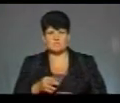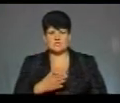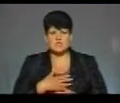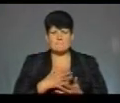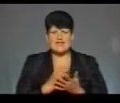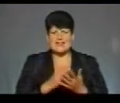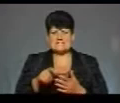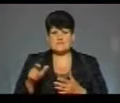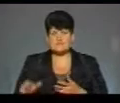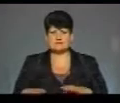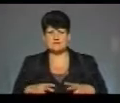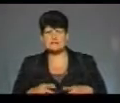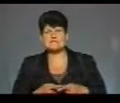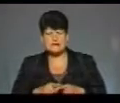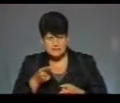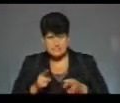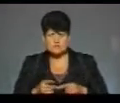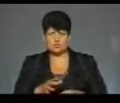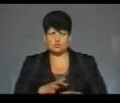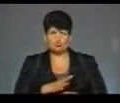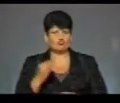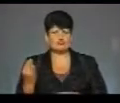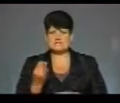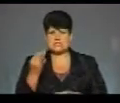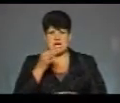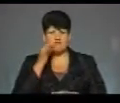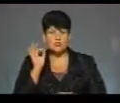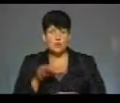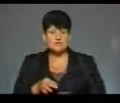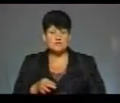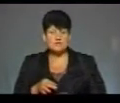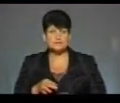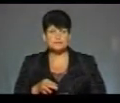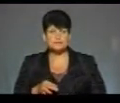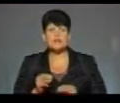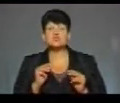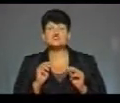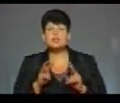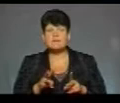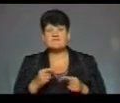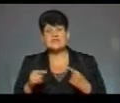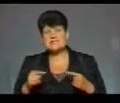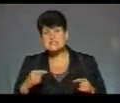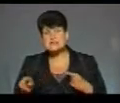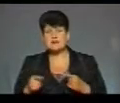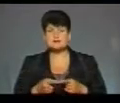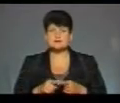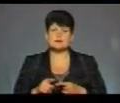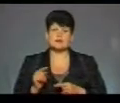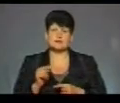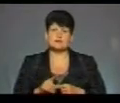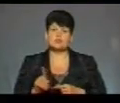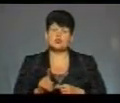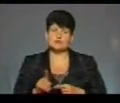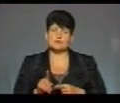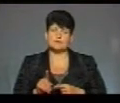і інструкторами. Тобто це дійсно був такий дуже цікавий досвід. Чим відрізняється? Ну, по-перше, це все ж